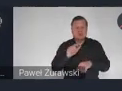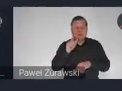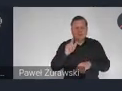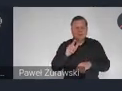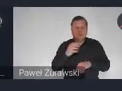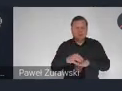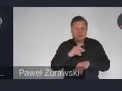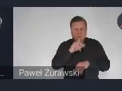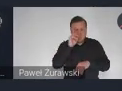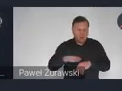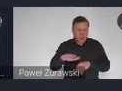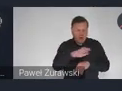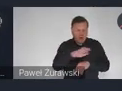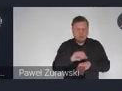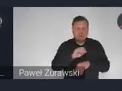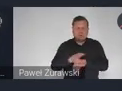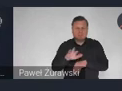ludowych